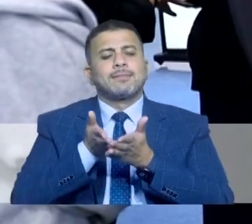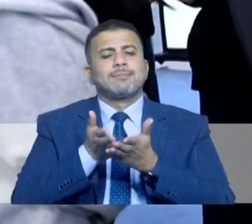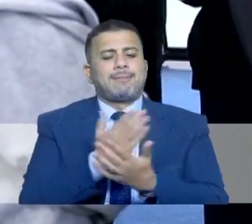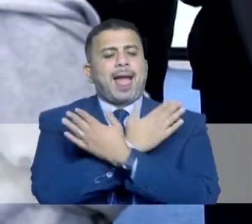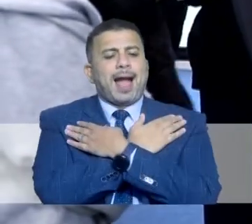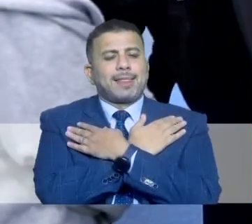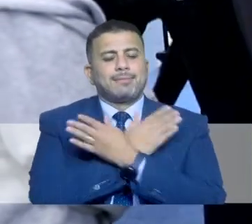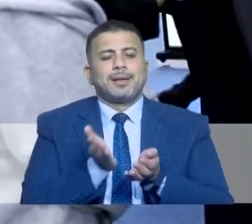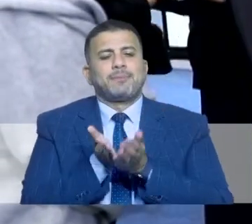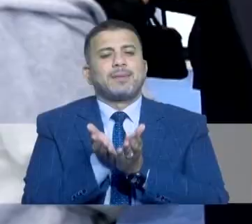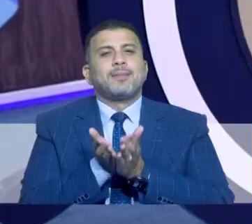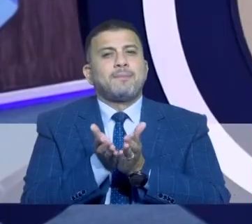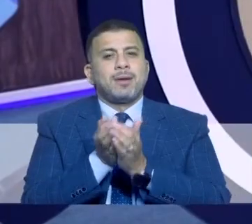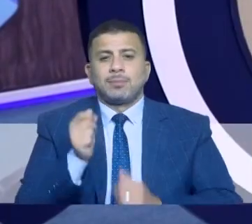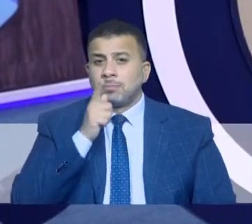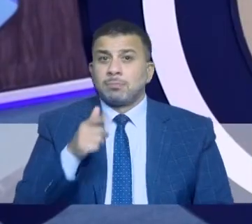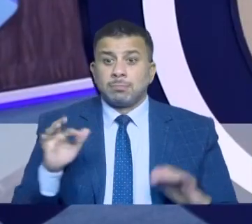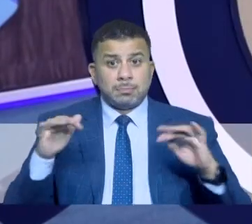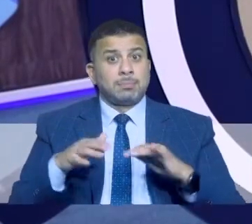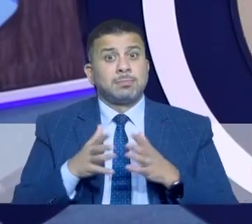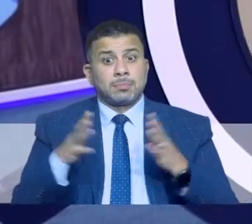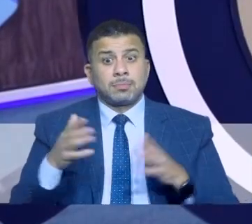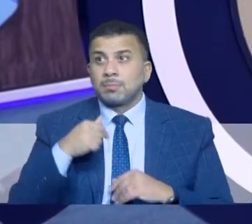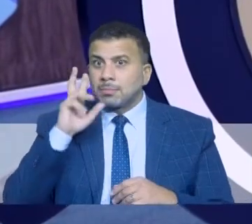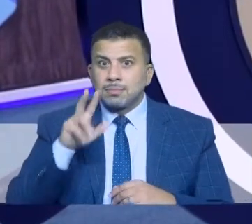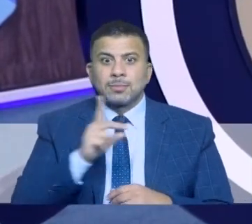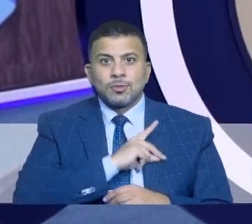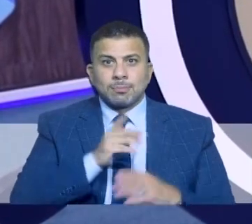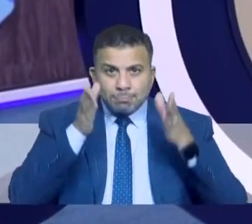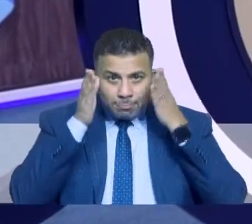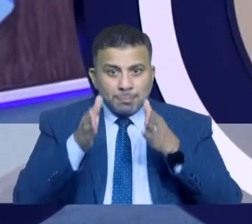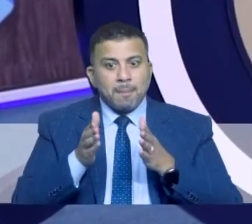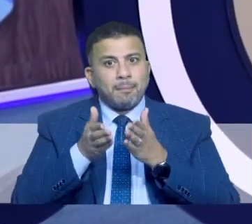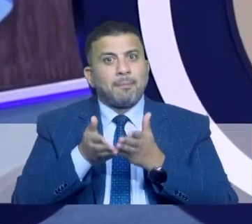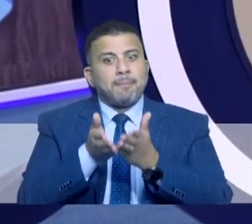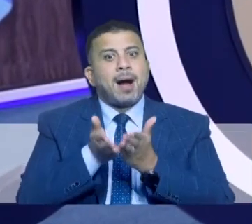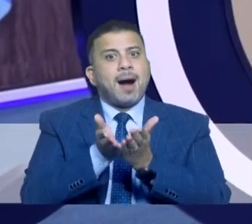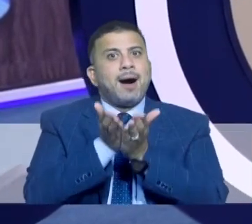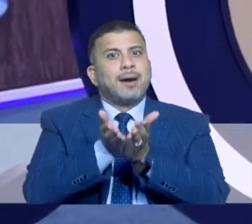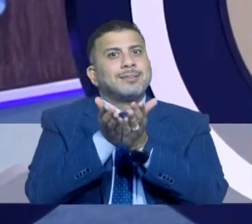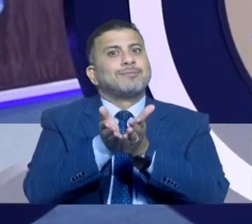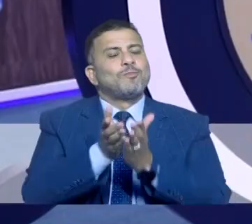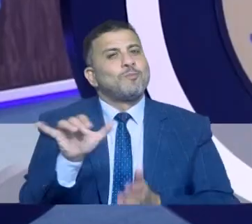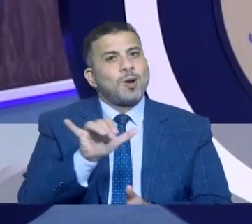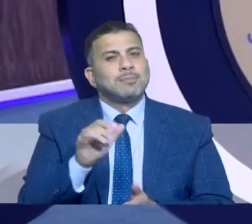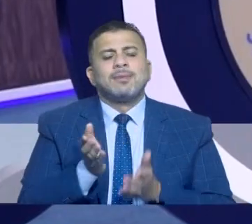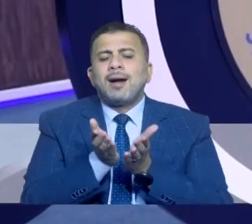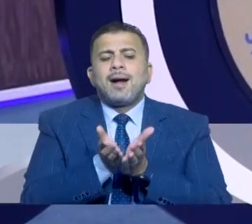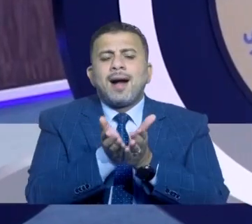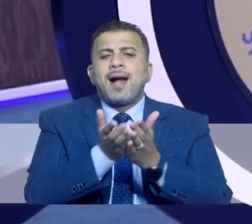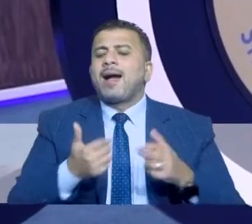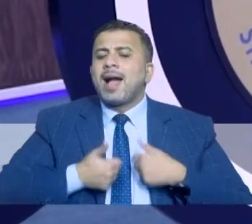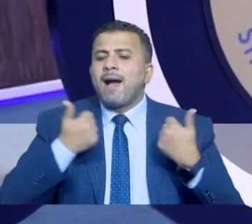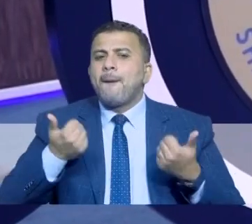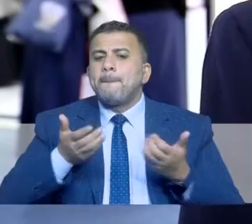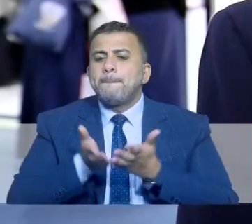لله أقبال الزوار للحين كبير، ولاحظنا أن وايد طلاب مهتمين في المجال البحري، وايد مهتمين هم يعرفون كيف حياتنا في